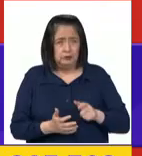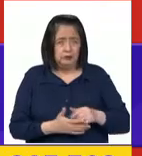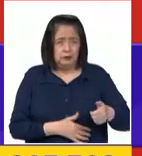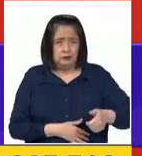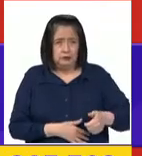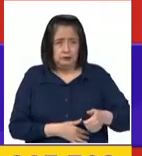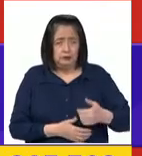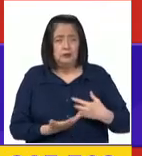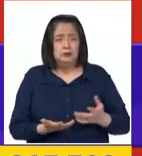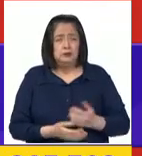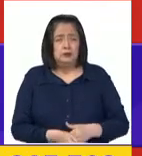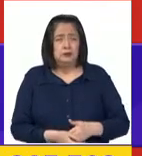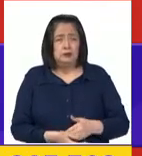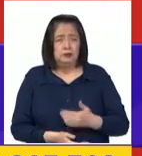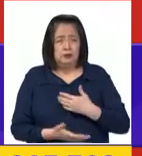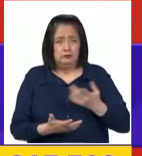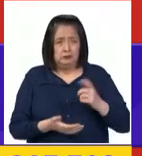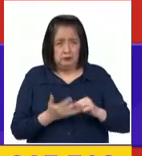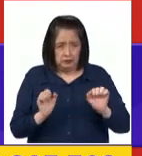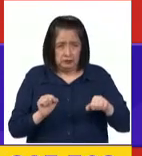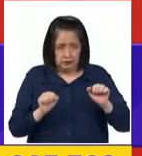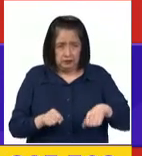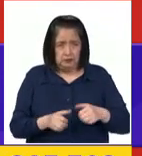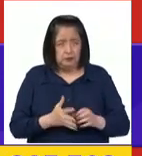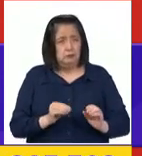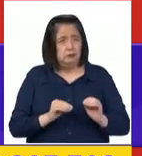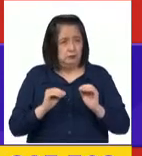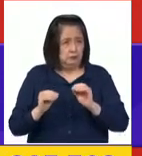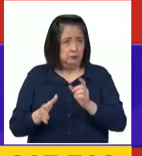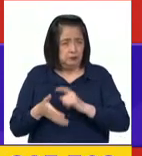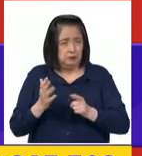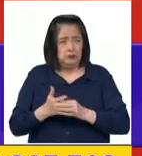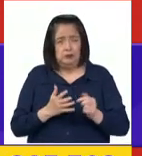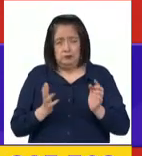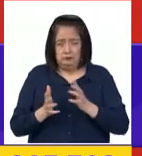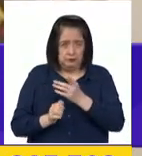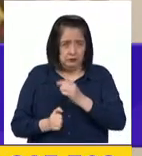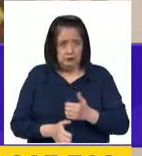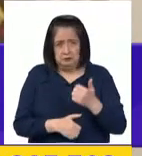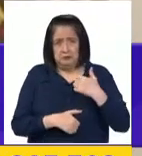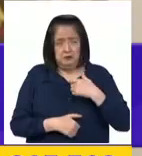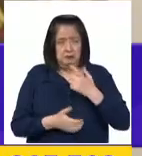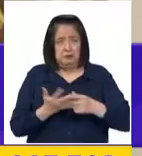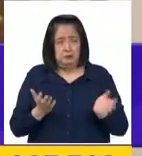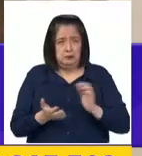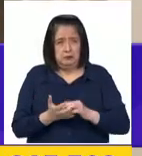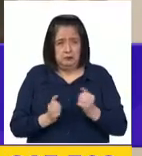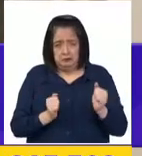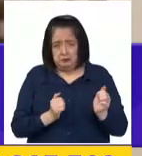в режим, в особый режим несения боевого дежурства.